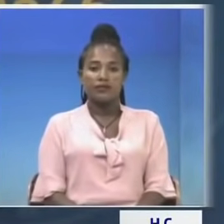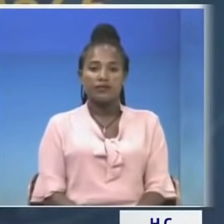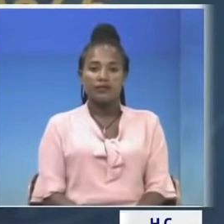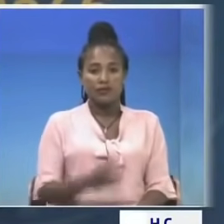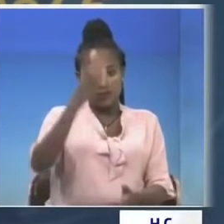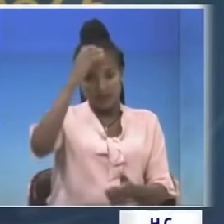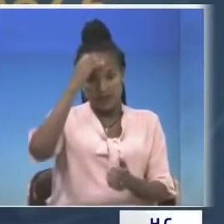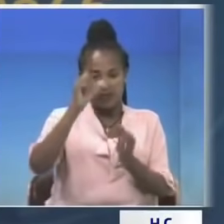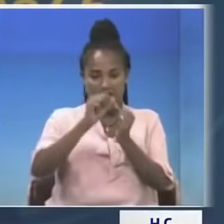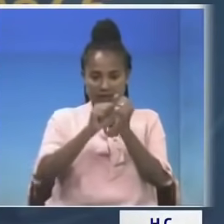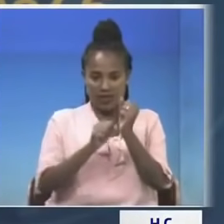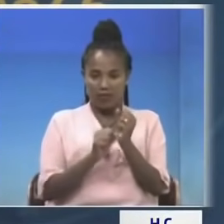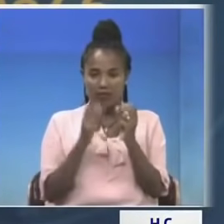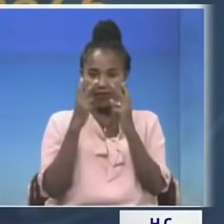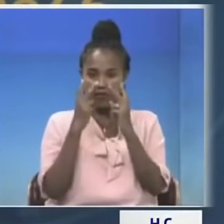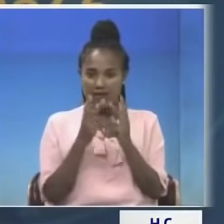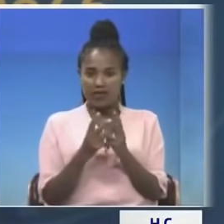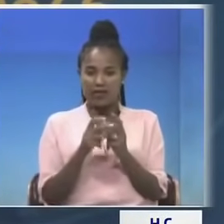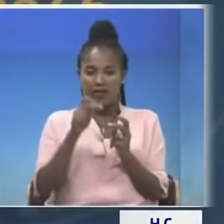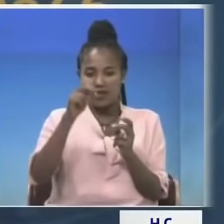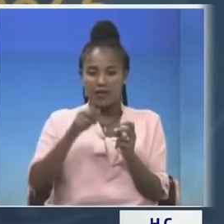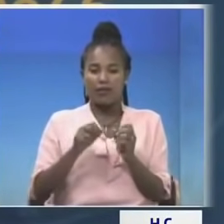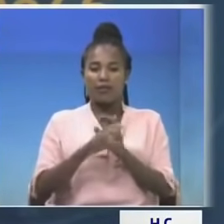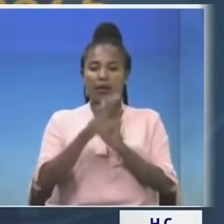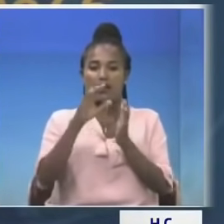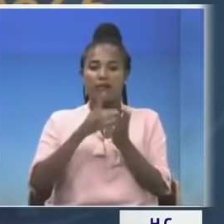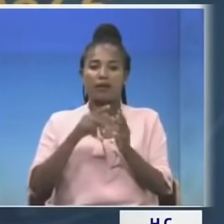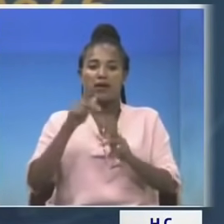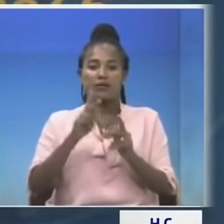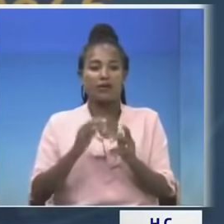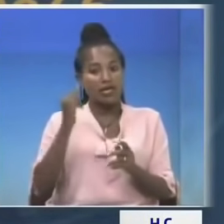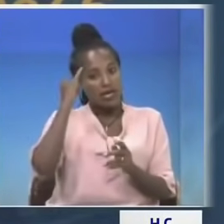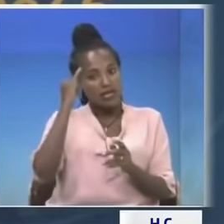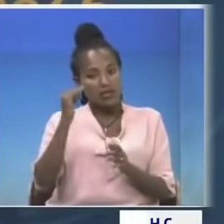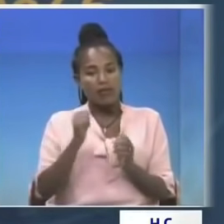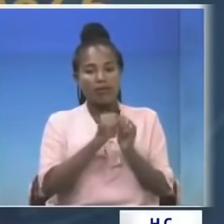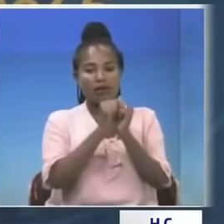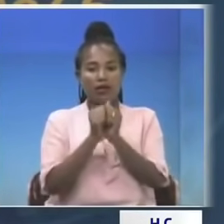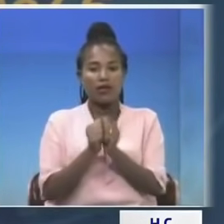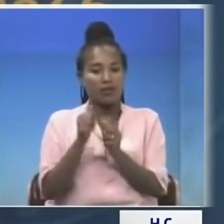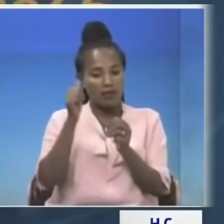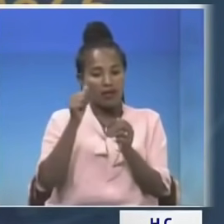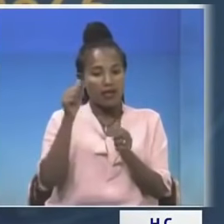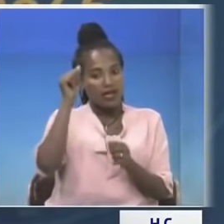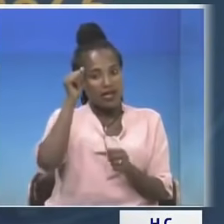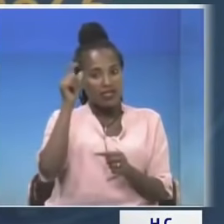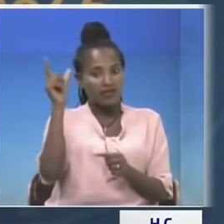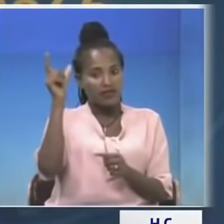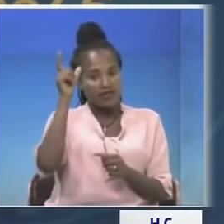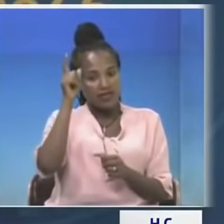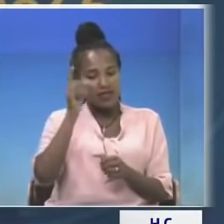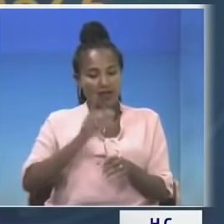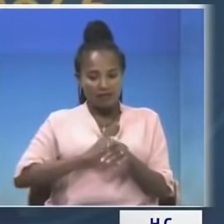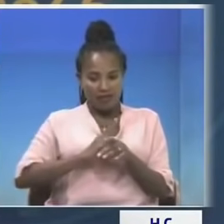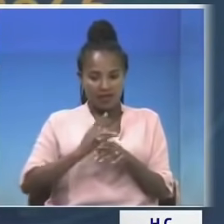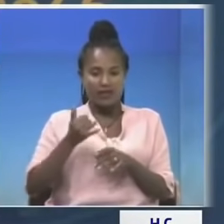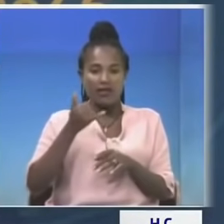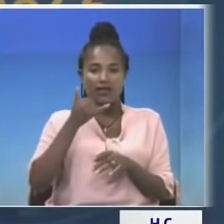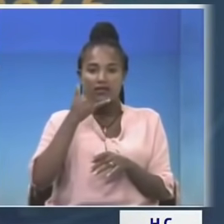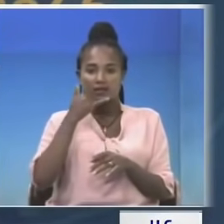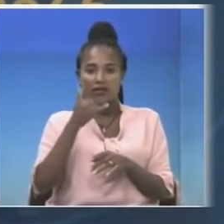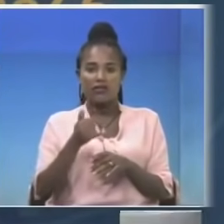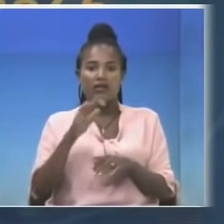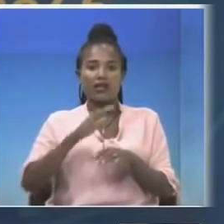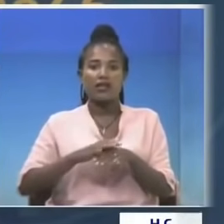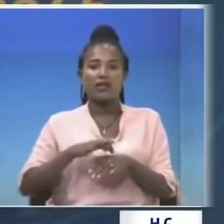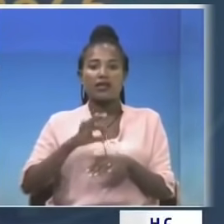የመንግስት ምስረታውን በተመለከተ የደብረ ብርሃን ከተማን ህዝብ አስተያየት ለማጋራት ባልደረባችን ኤልያስ ፈጠነ በቀጥታ የስርጭት